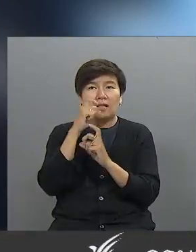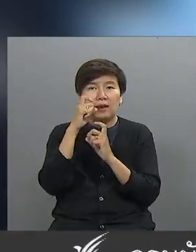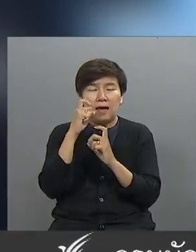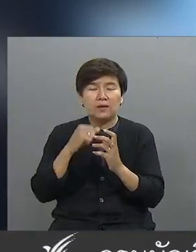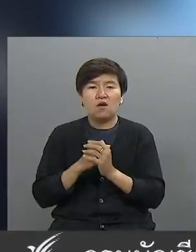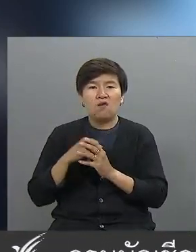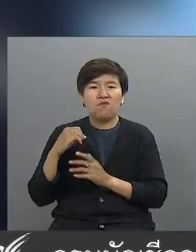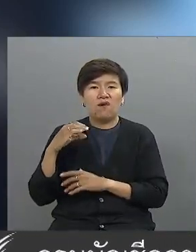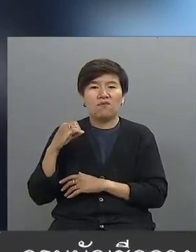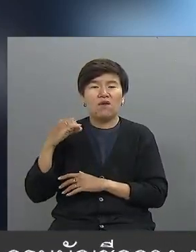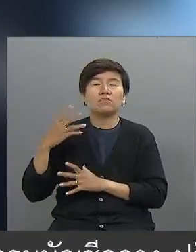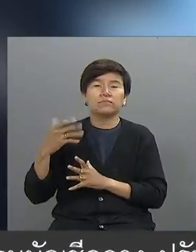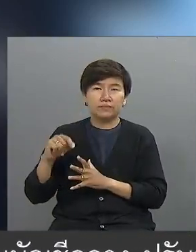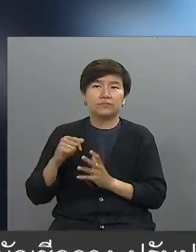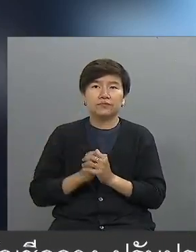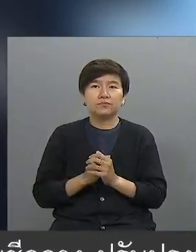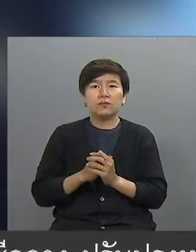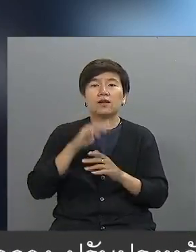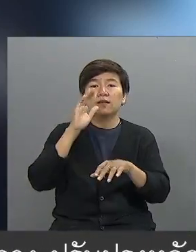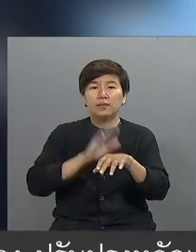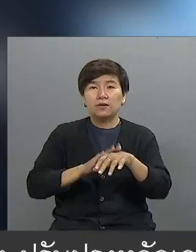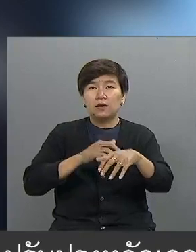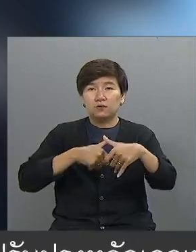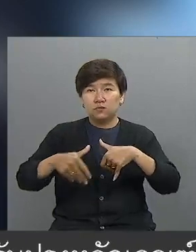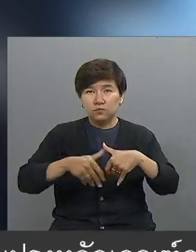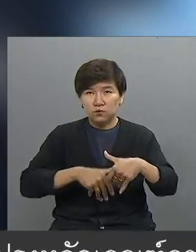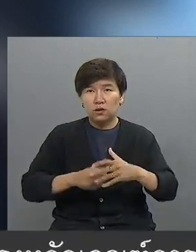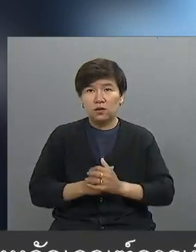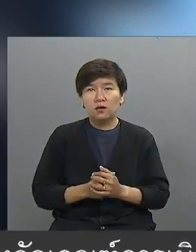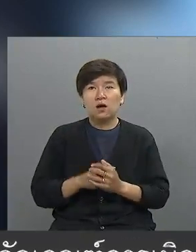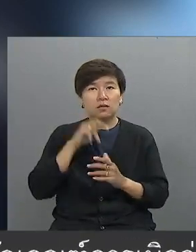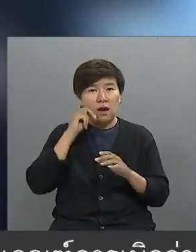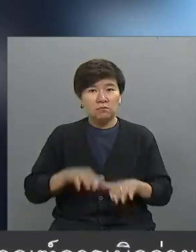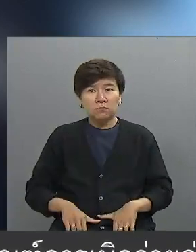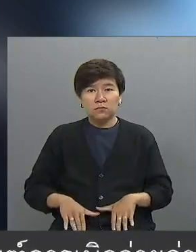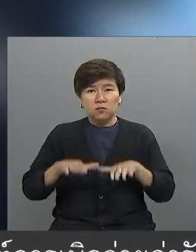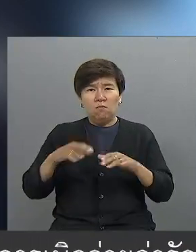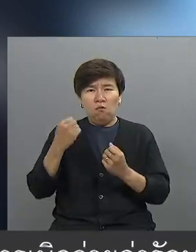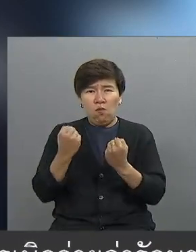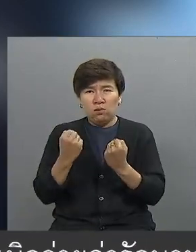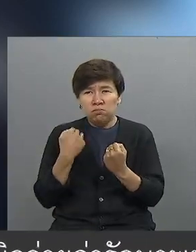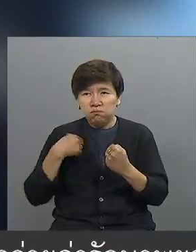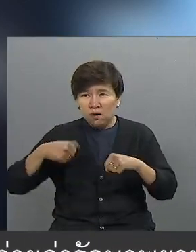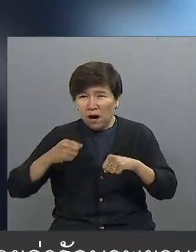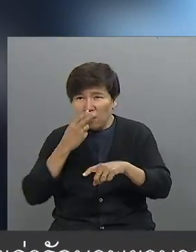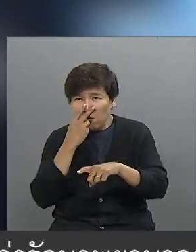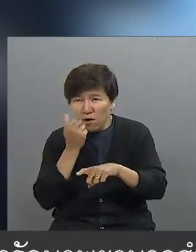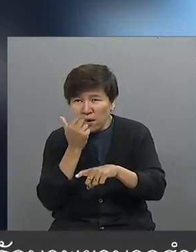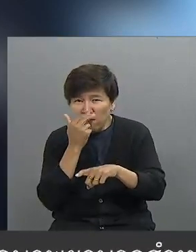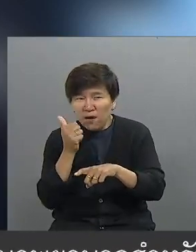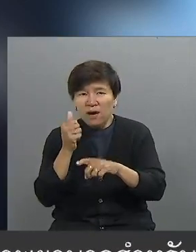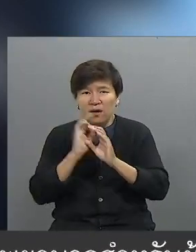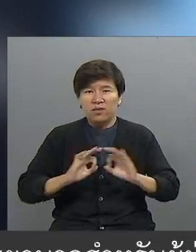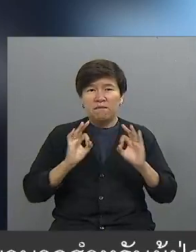กรมควบคุมโรคเตือนประชาชนระมัดระวังอุบัติเหตุจากน้ำท่วมฉับพลันน้ำป่าไหลหลากขอให้ยึดหลัก3ห้าม2